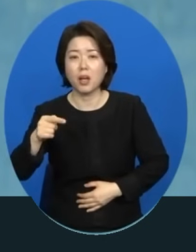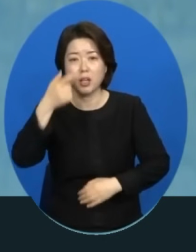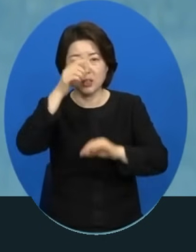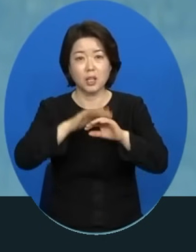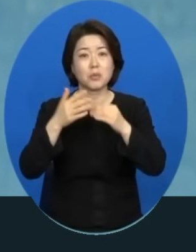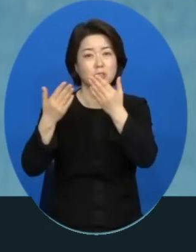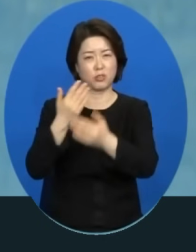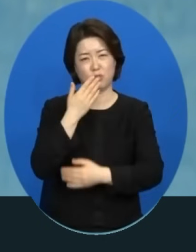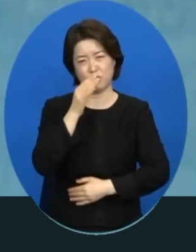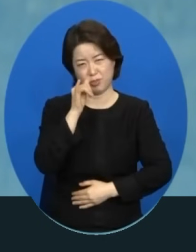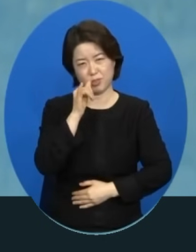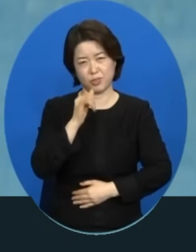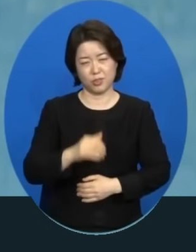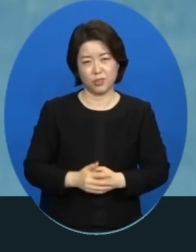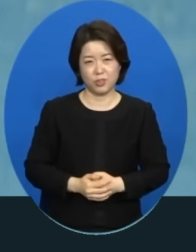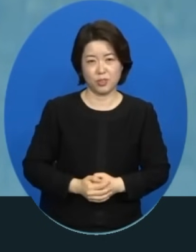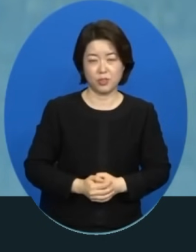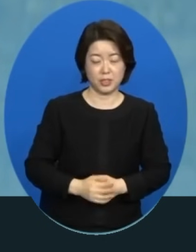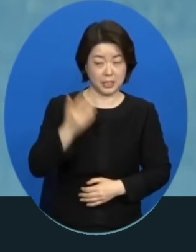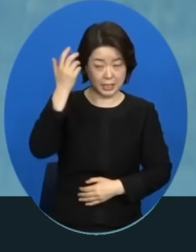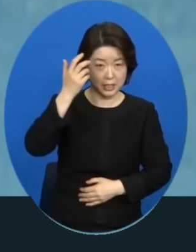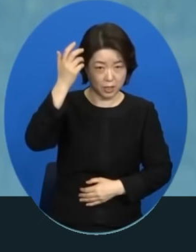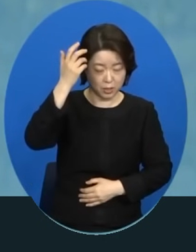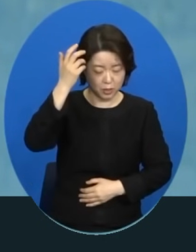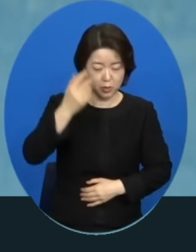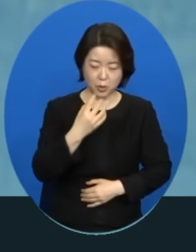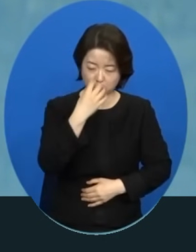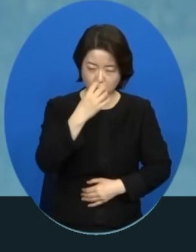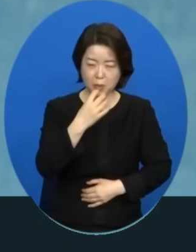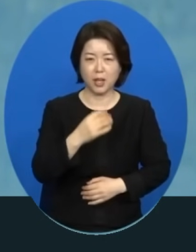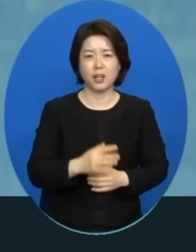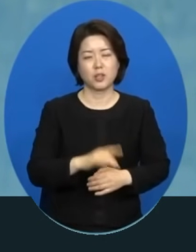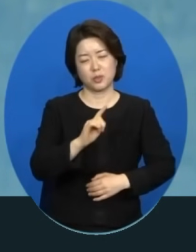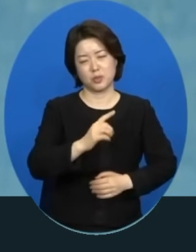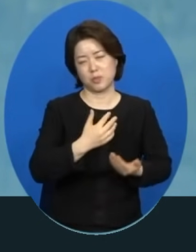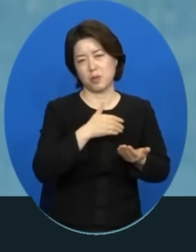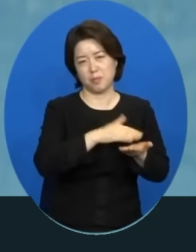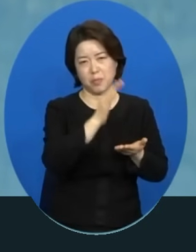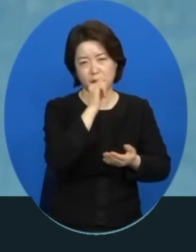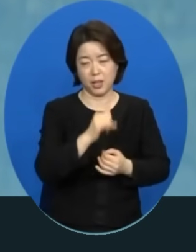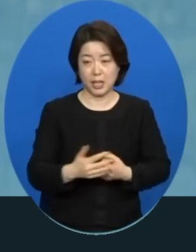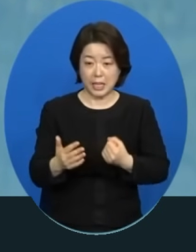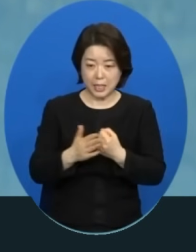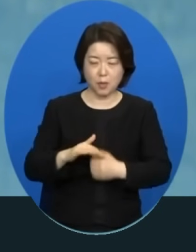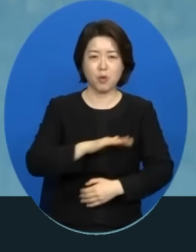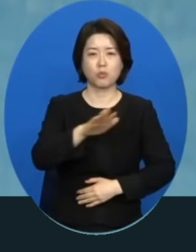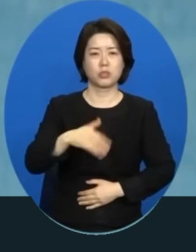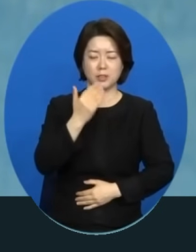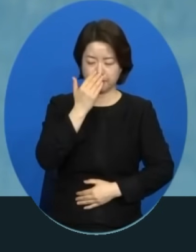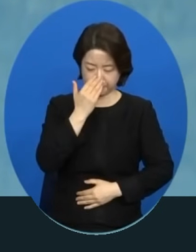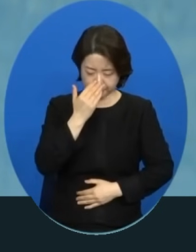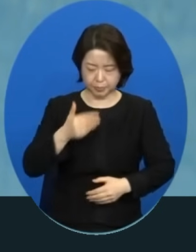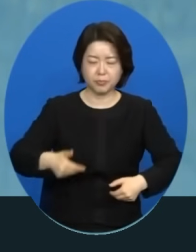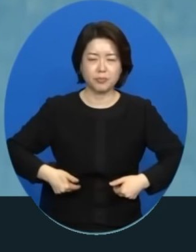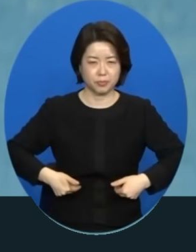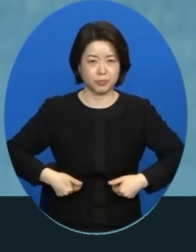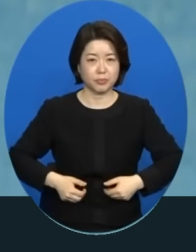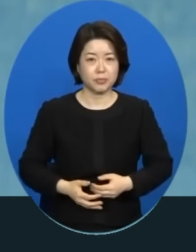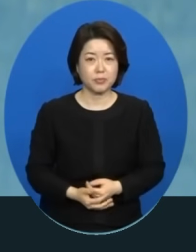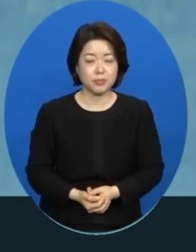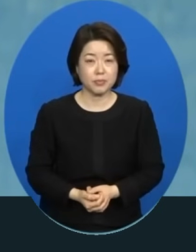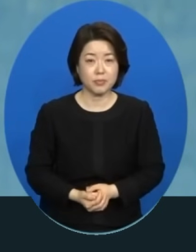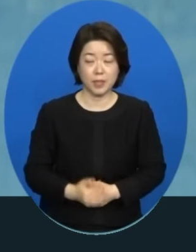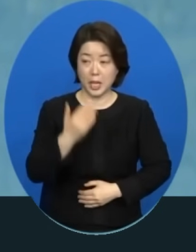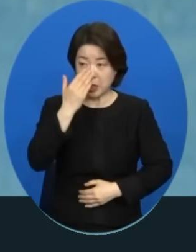6절처럼 하나님은 교만한 자를 물리치십니다. 그래서 겸손해야 된다는 거예요. 겸손해야 되는 이유가 또 있습니다.